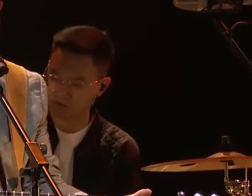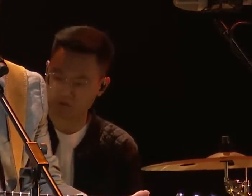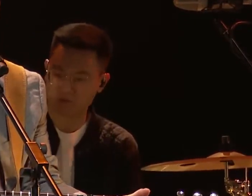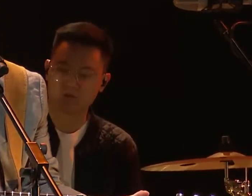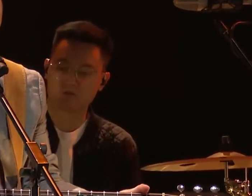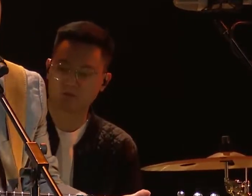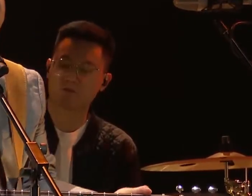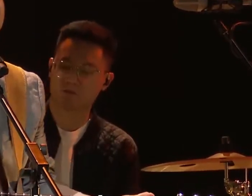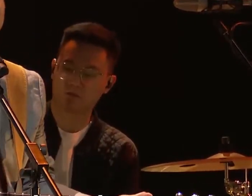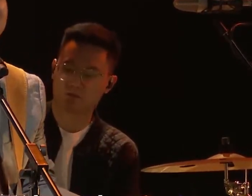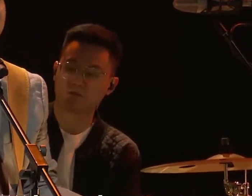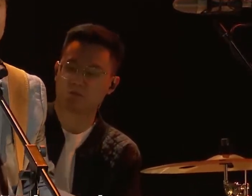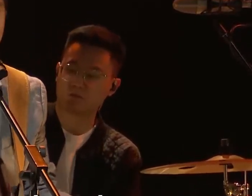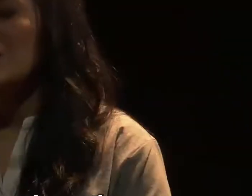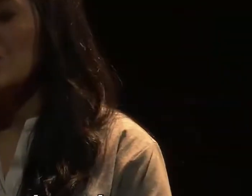perbuatannya,